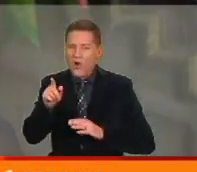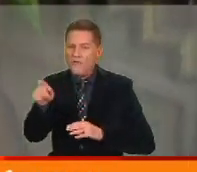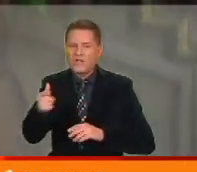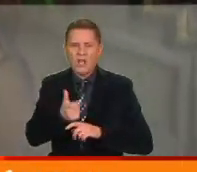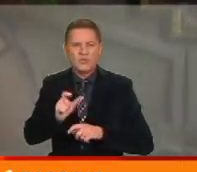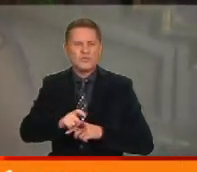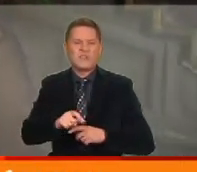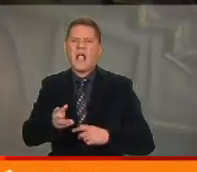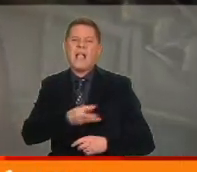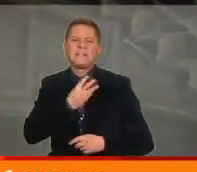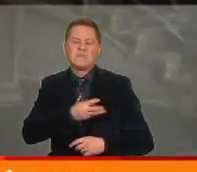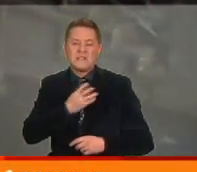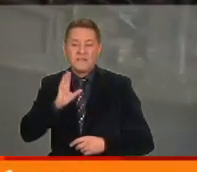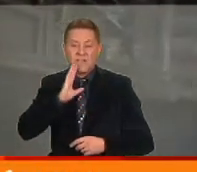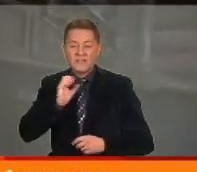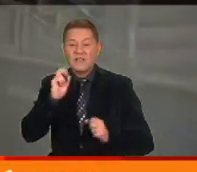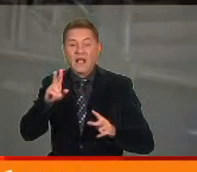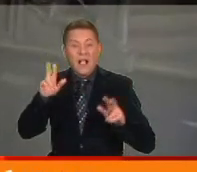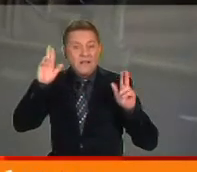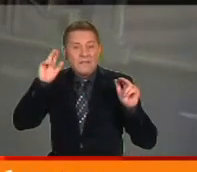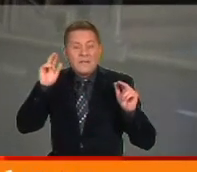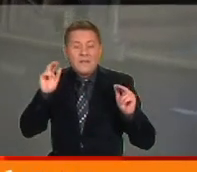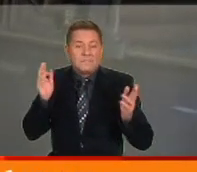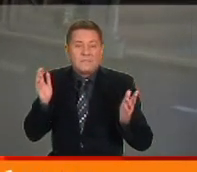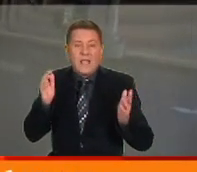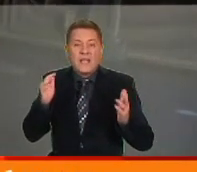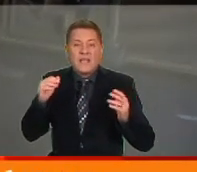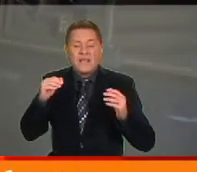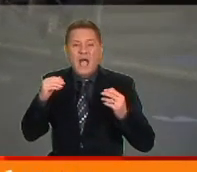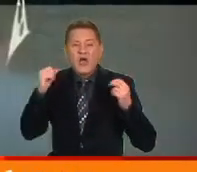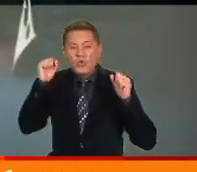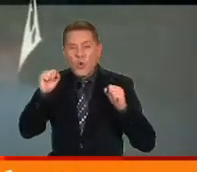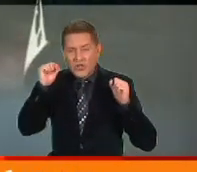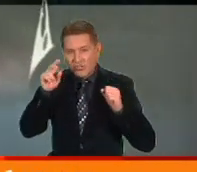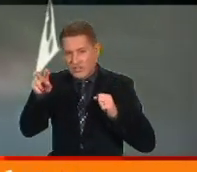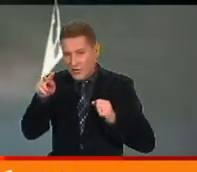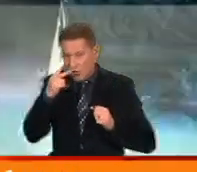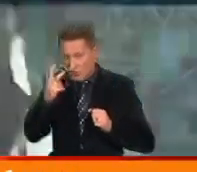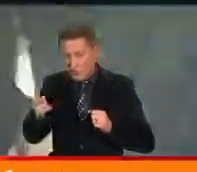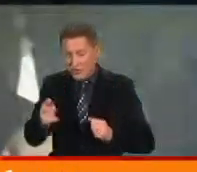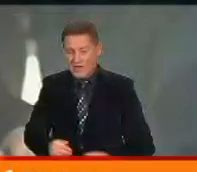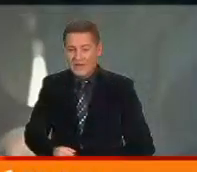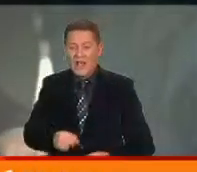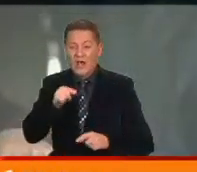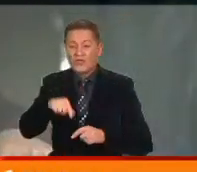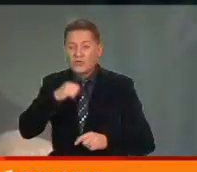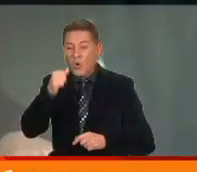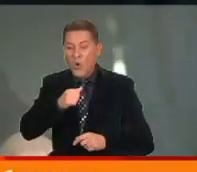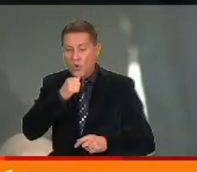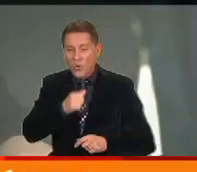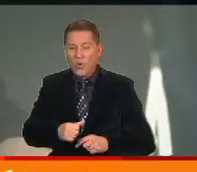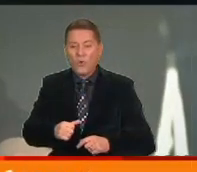да, жінка. Так, він як ягньоночок на неї смотрить, то є маленький, вона як волчара така. Цього року творці відомої казки «Вартові